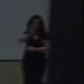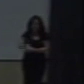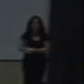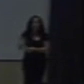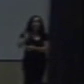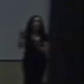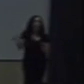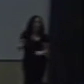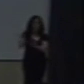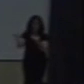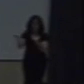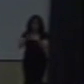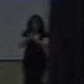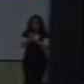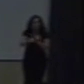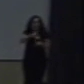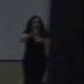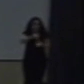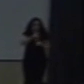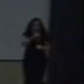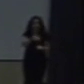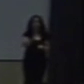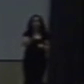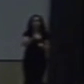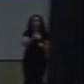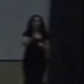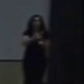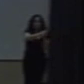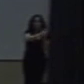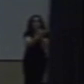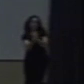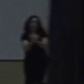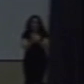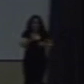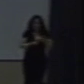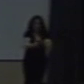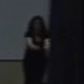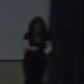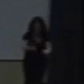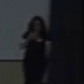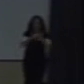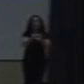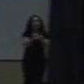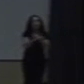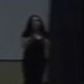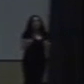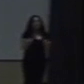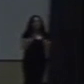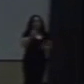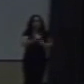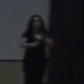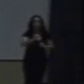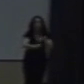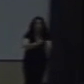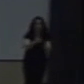cada vegada, i encara que no ens agradi, comença a ser més que un producte, comença a ser un procés, no? Informatiu.